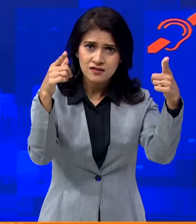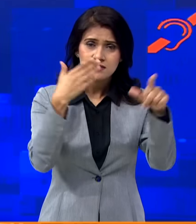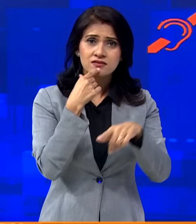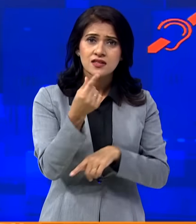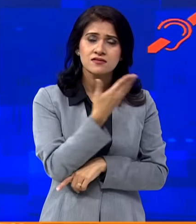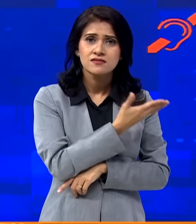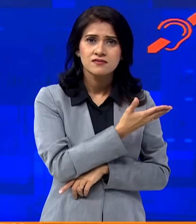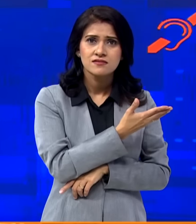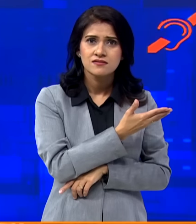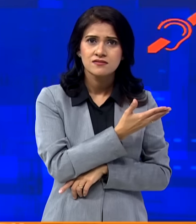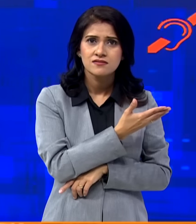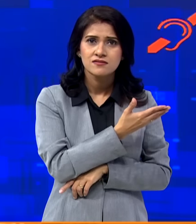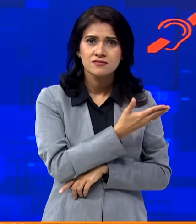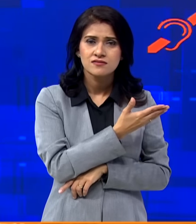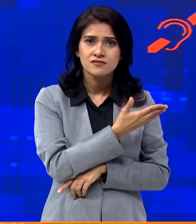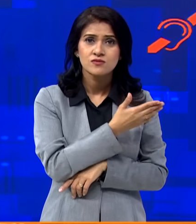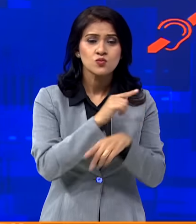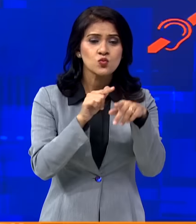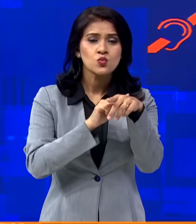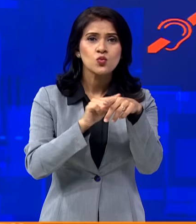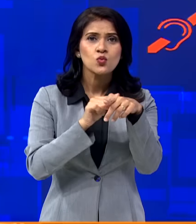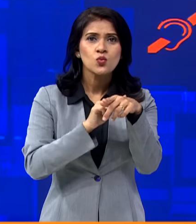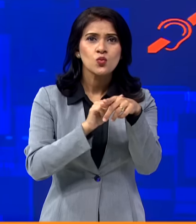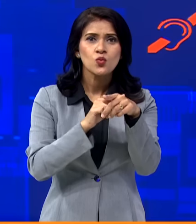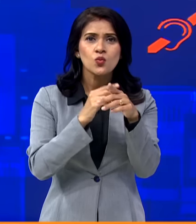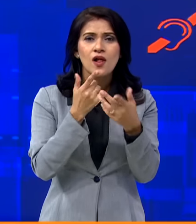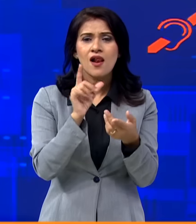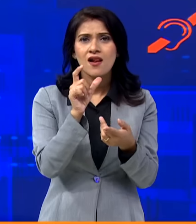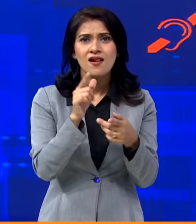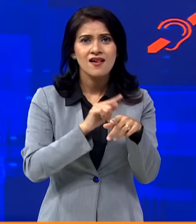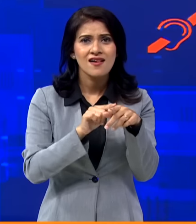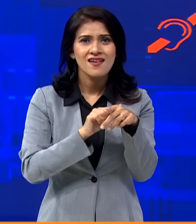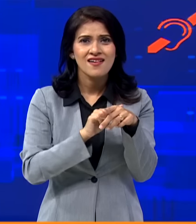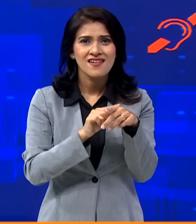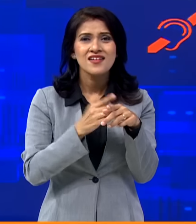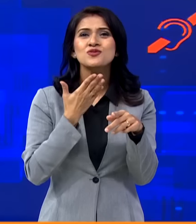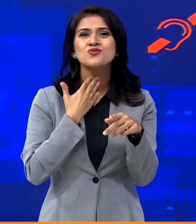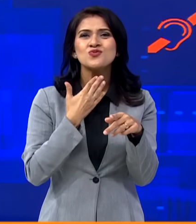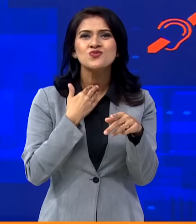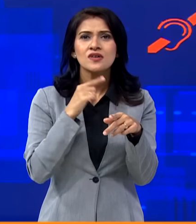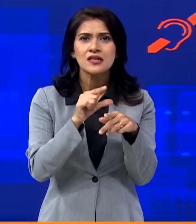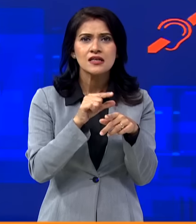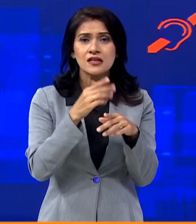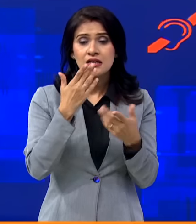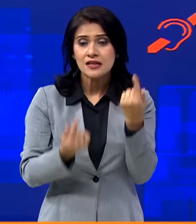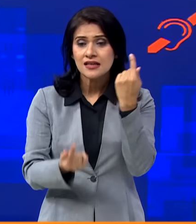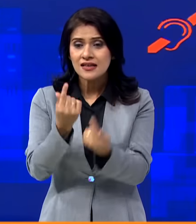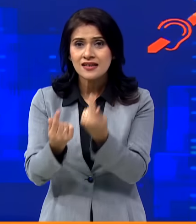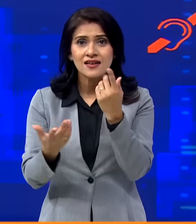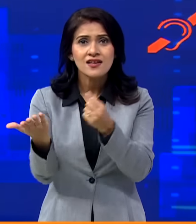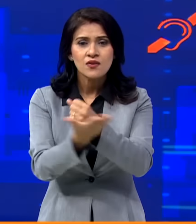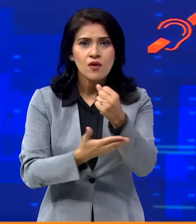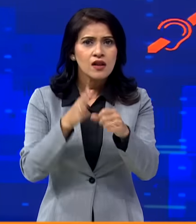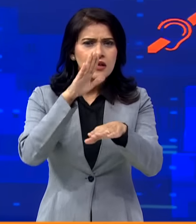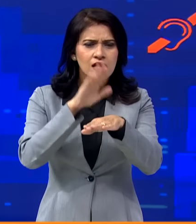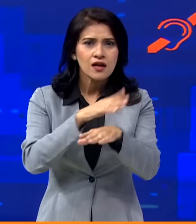पेड़ अब गुड़ का पेड़ पता नहीं कैसा होता किसानों की बात करते हैं कभी खेत नहीं देखा